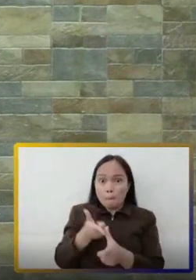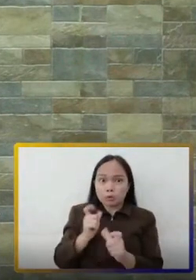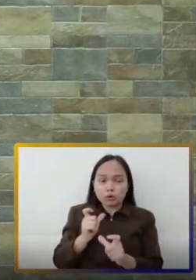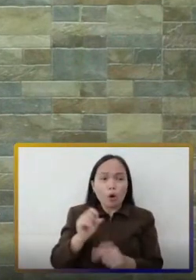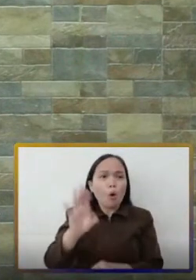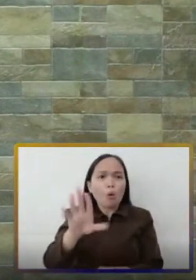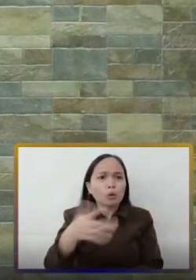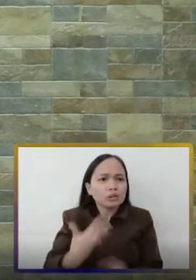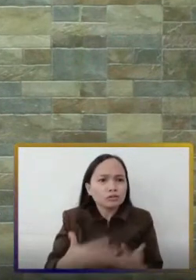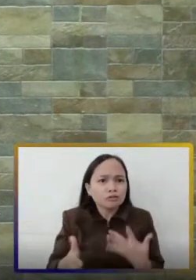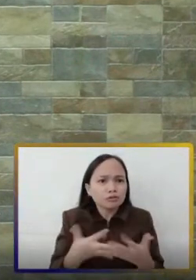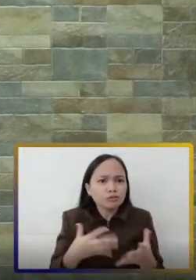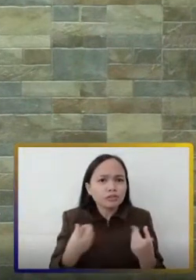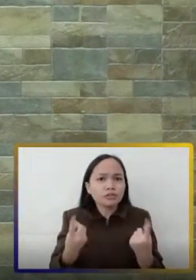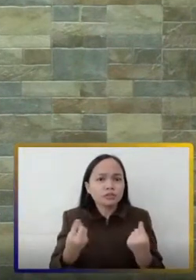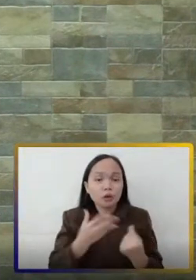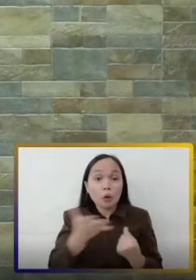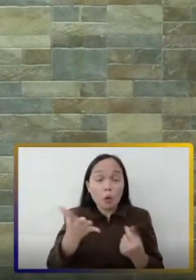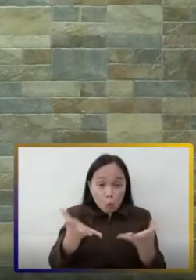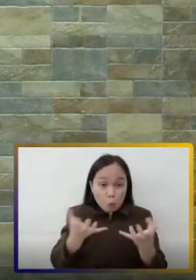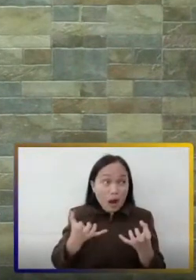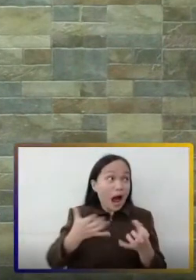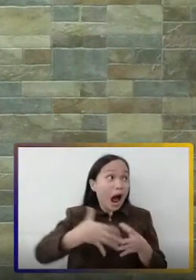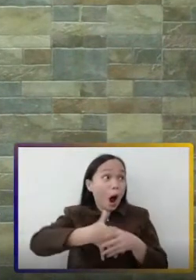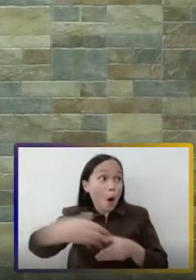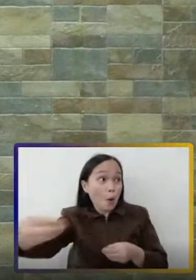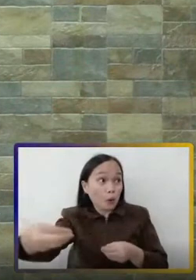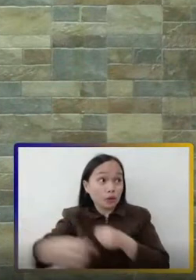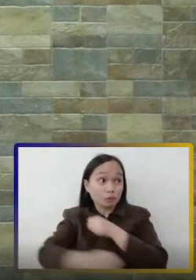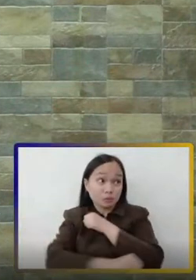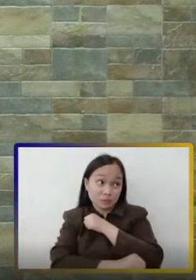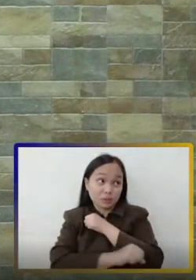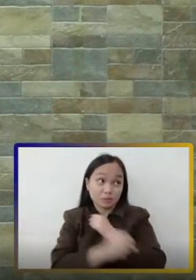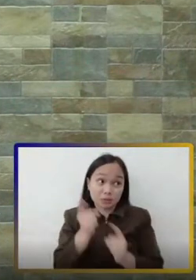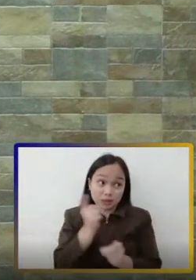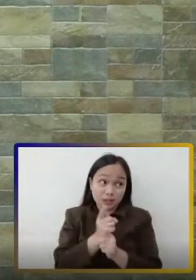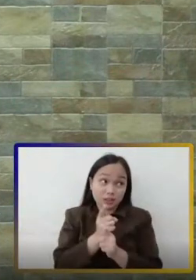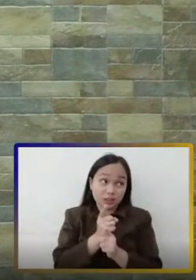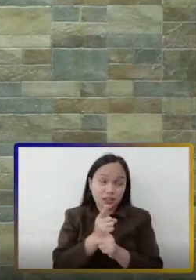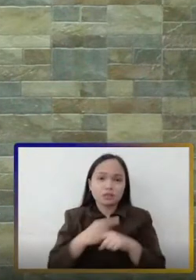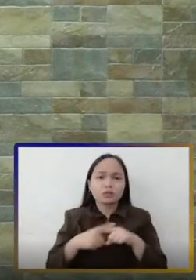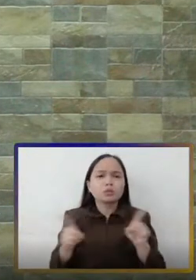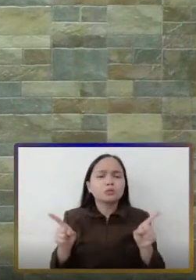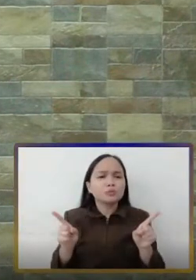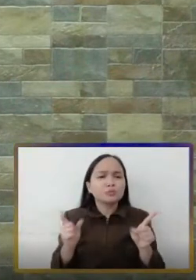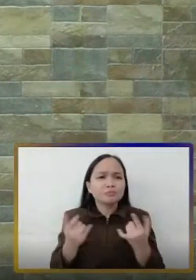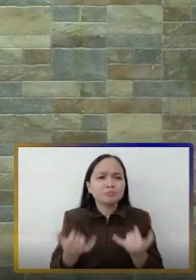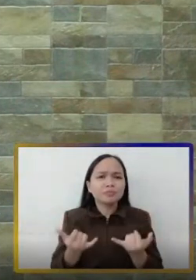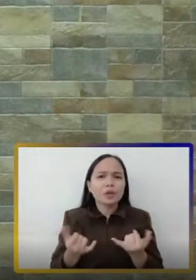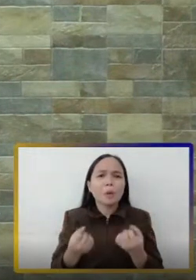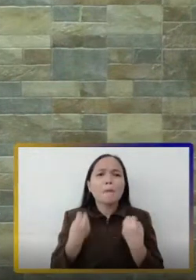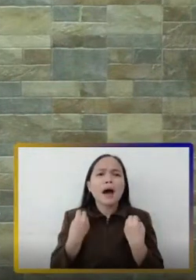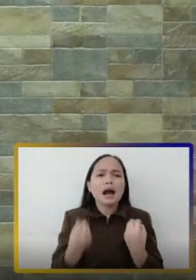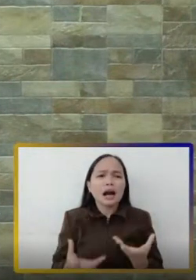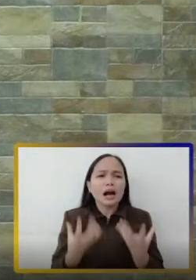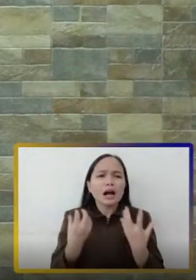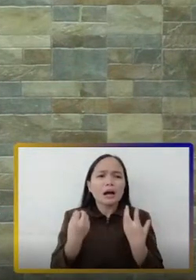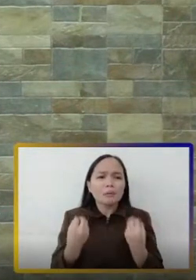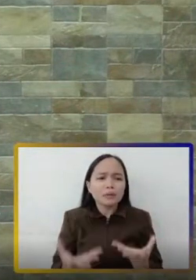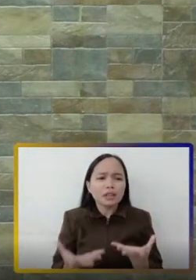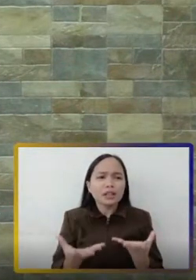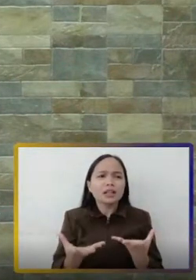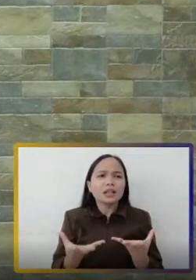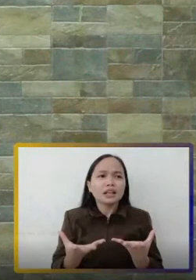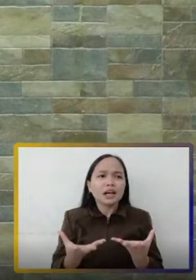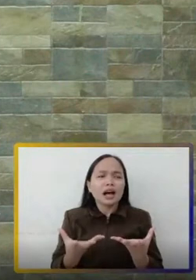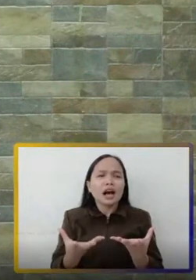or ano man ang gagawin mo, mapalis mo lamang yung magnanakaw. Pero mga kapatid, maraming magnanakaw ng oras